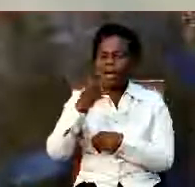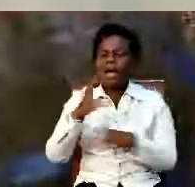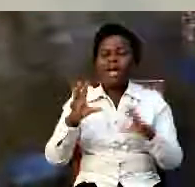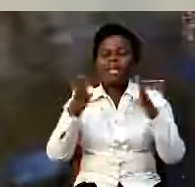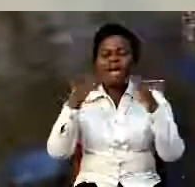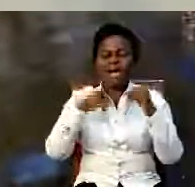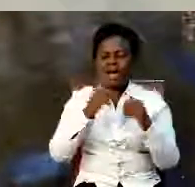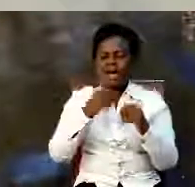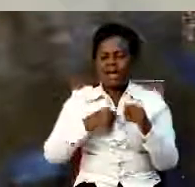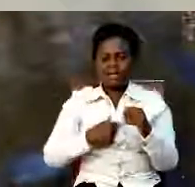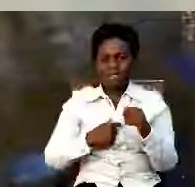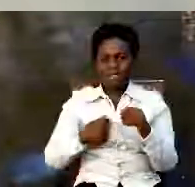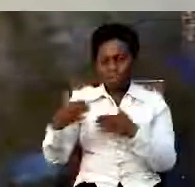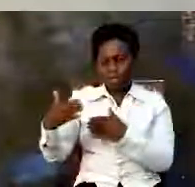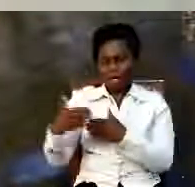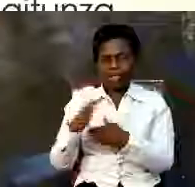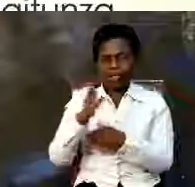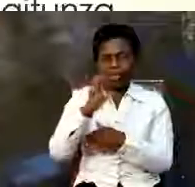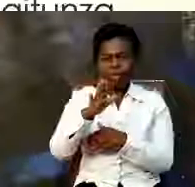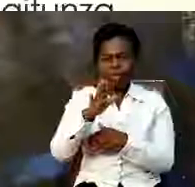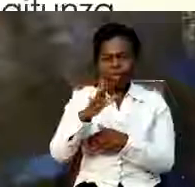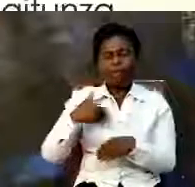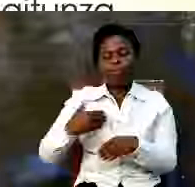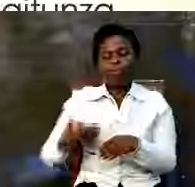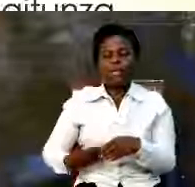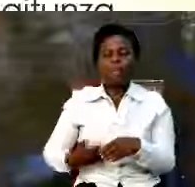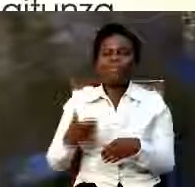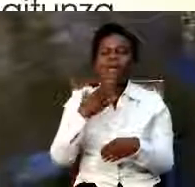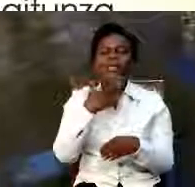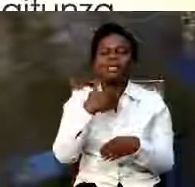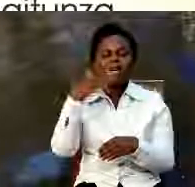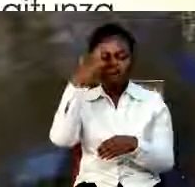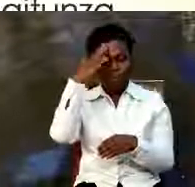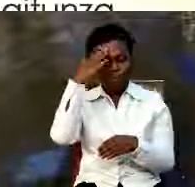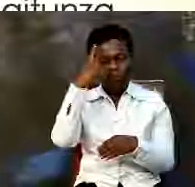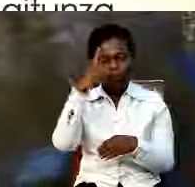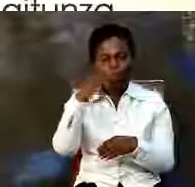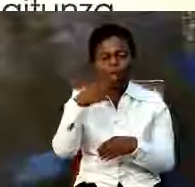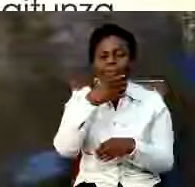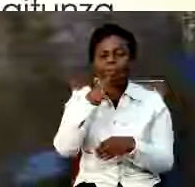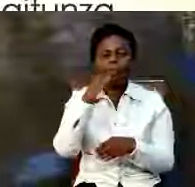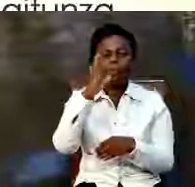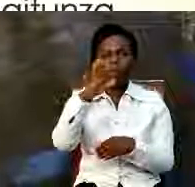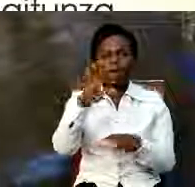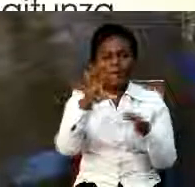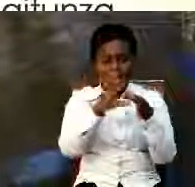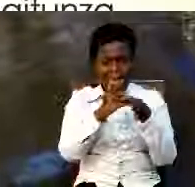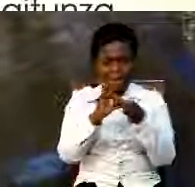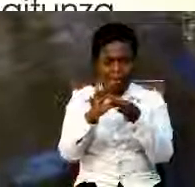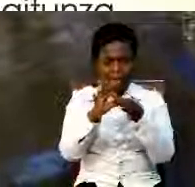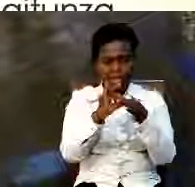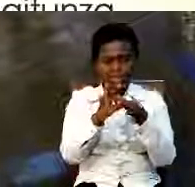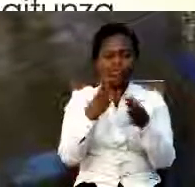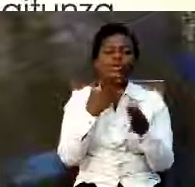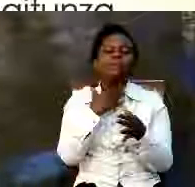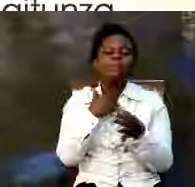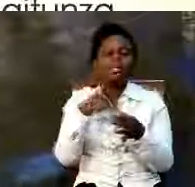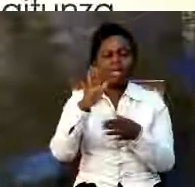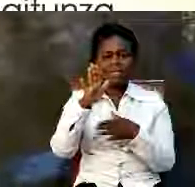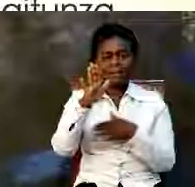wewe. Mwanamke anataka kujua kuwa mume wake ameunganishwa na mahitaji yake, yuko